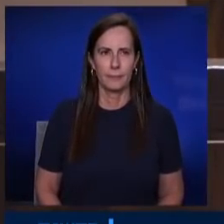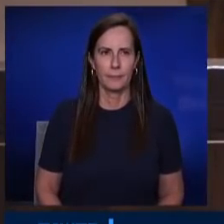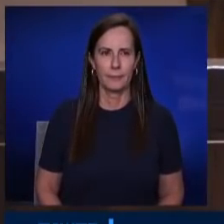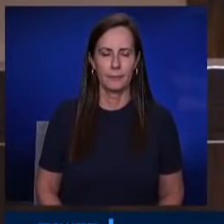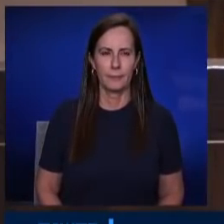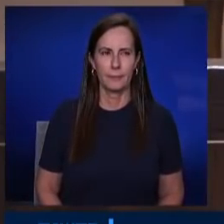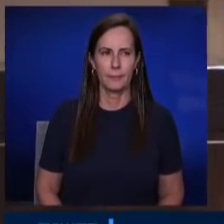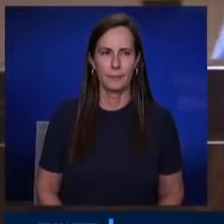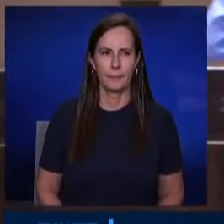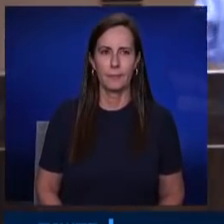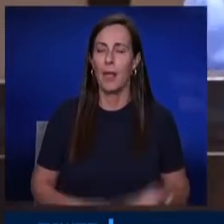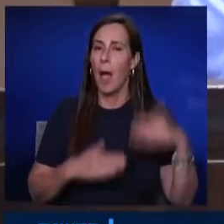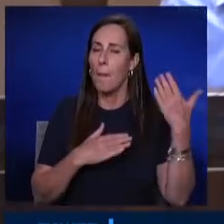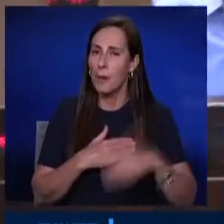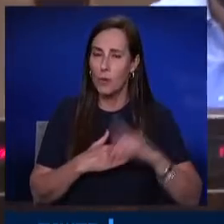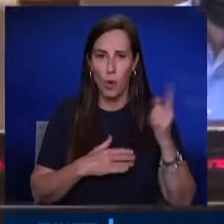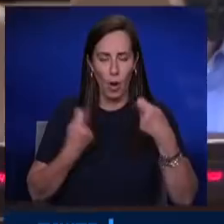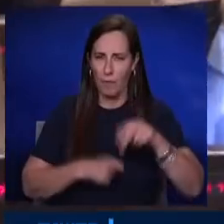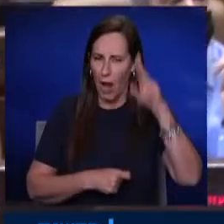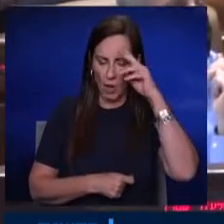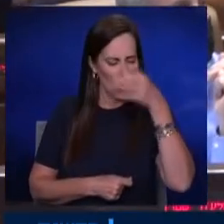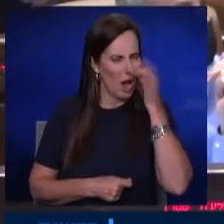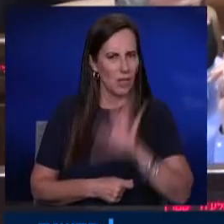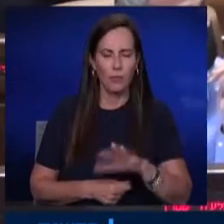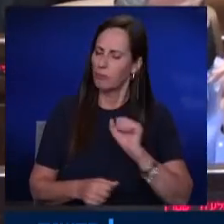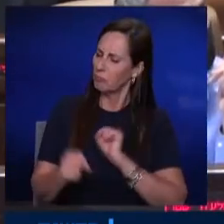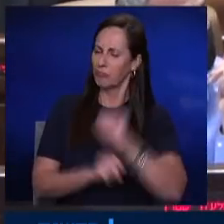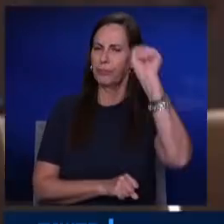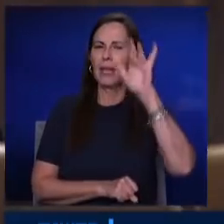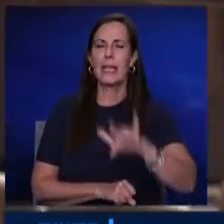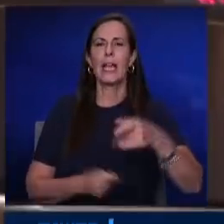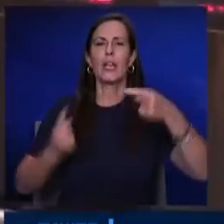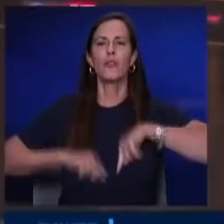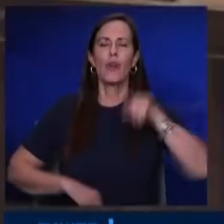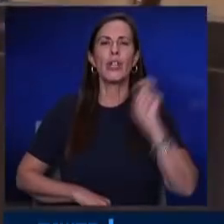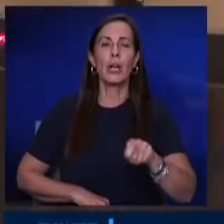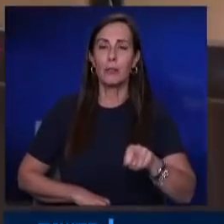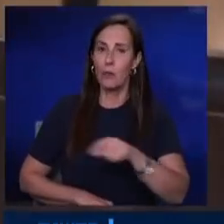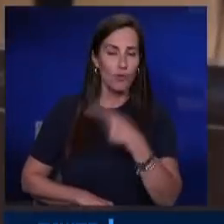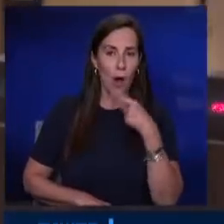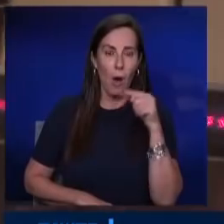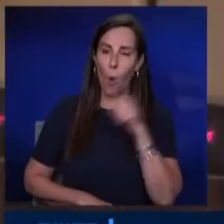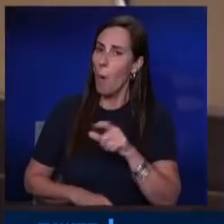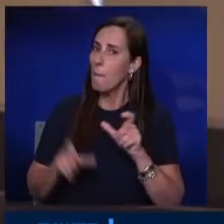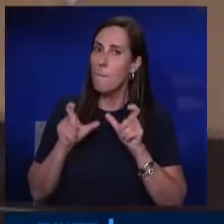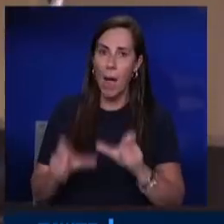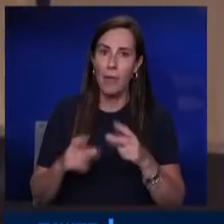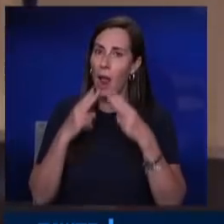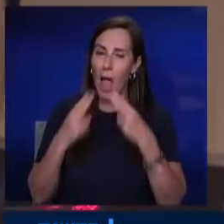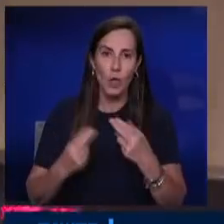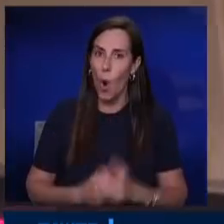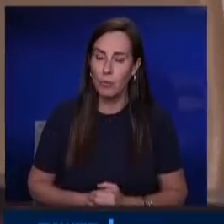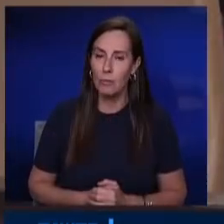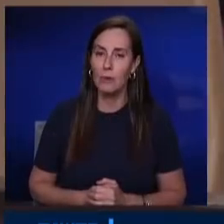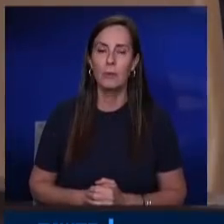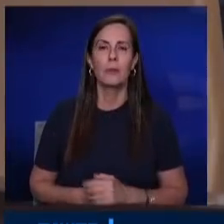בסוף עזבו כל חברי הליכוד את האולם במחאה נגד יושב ראש הכנסת לוי, שלטענתם מנע מהם להשיב לאבאס. בכל מקרה נדמה היום